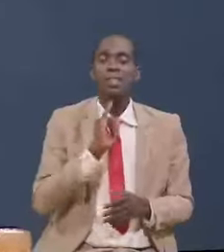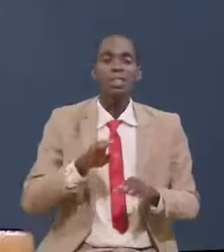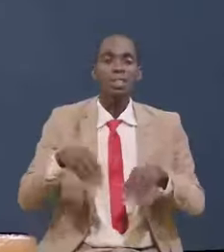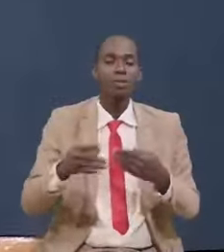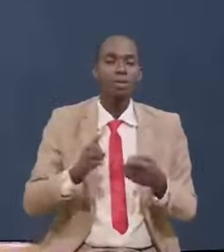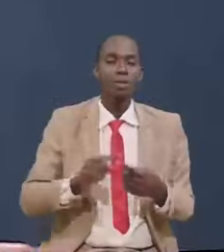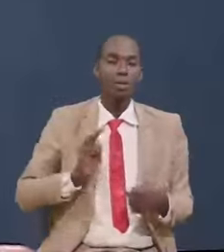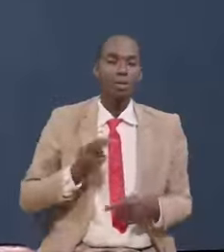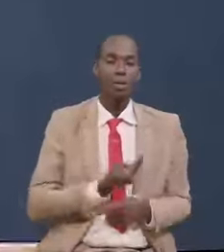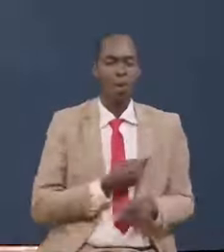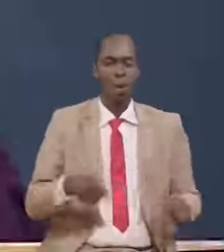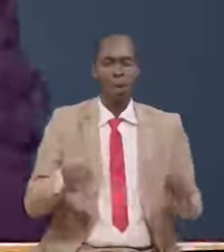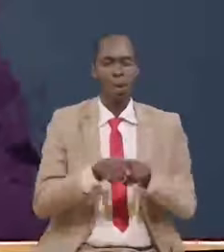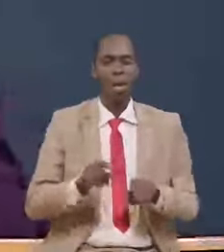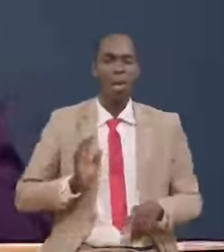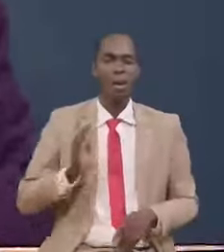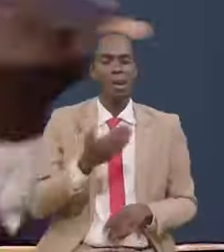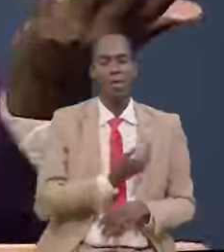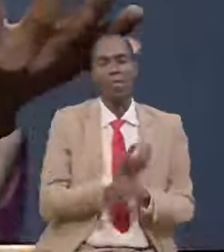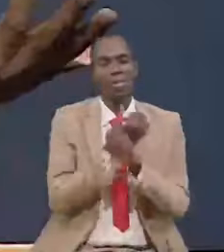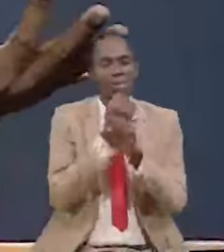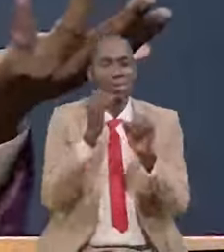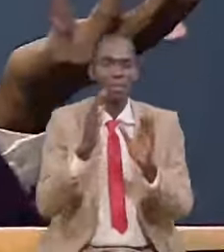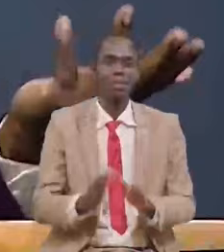Il nous est donné comme sauveur.